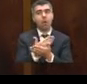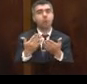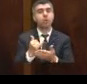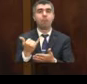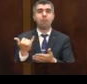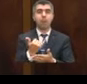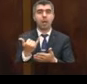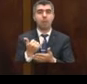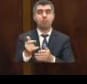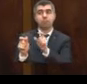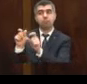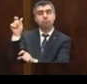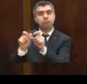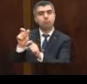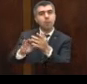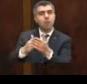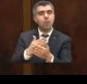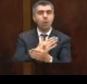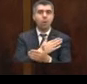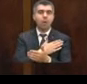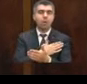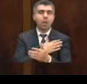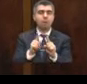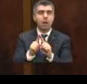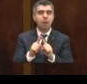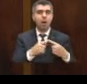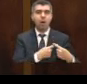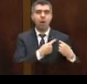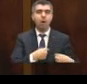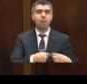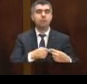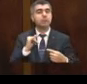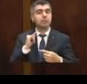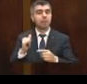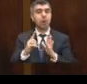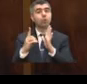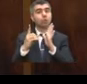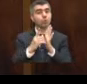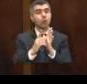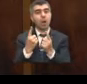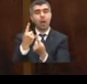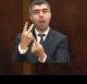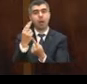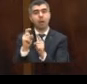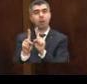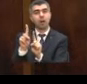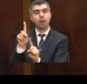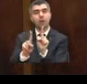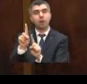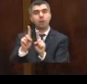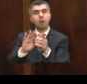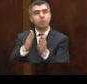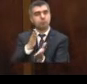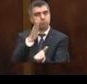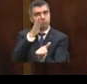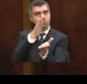مغربي حر التضحية بما تمت مراكمته، خاصة بعد دستور 2011، وإننا عازمون على المضي